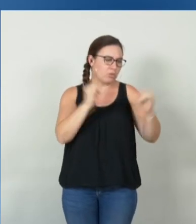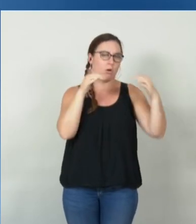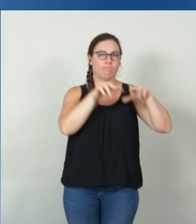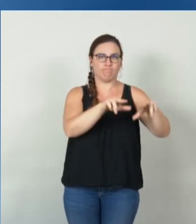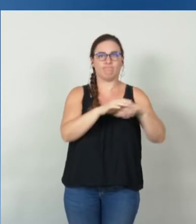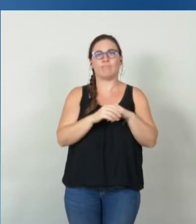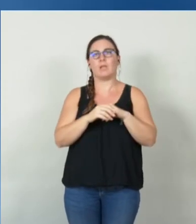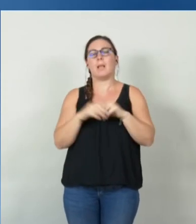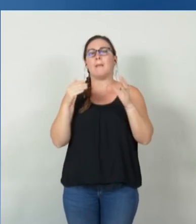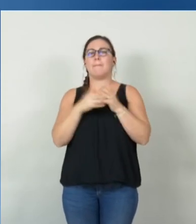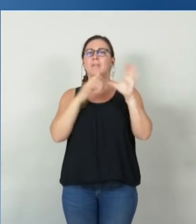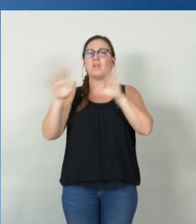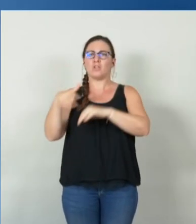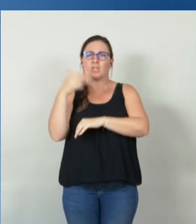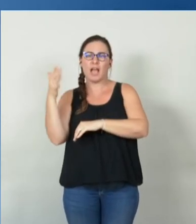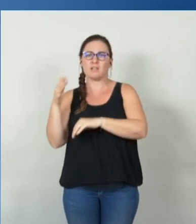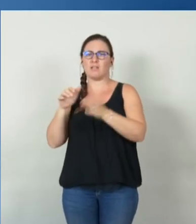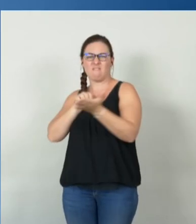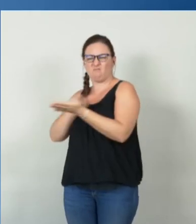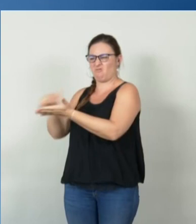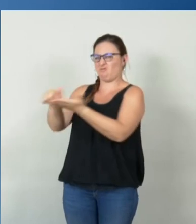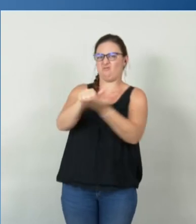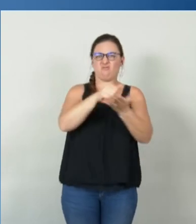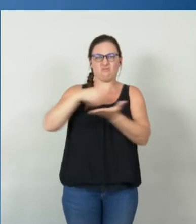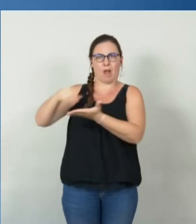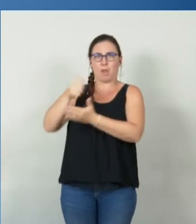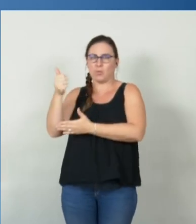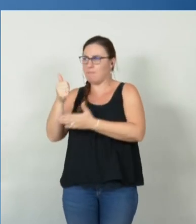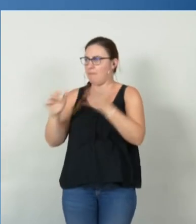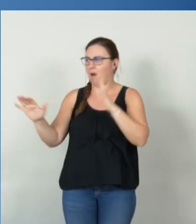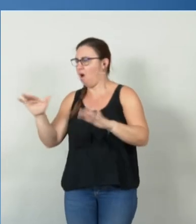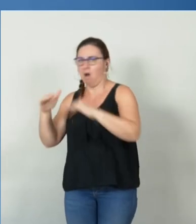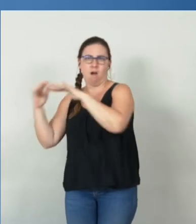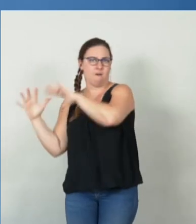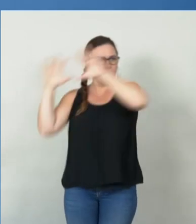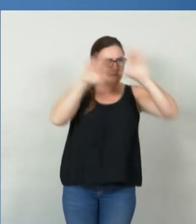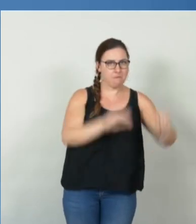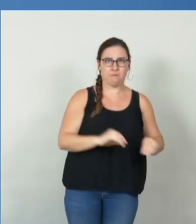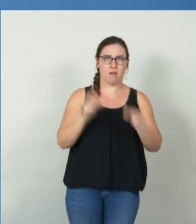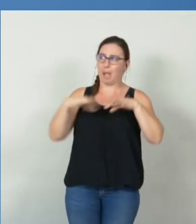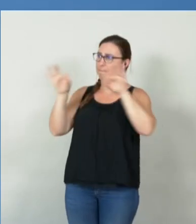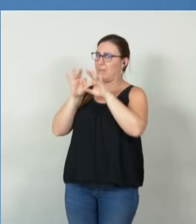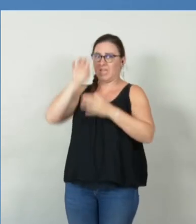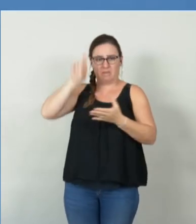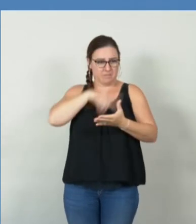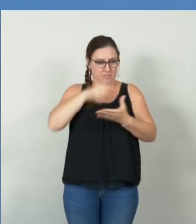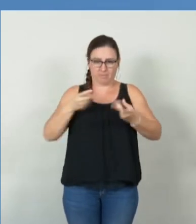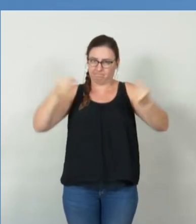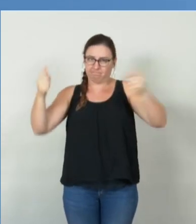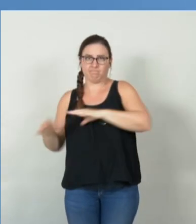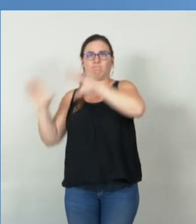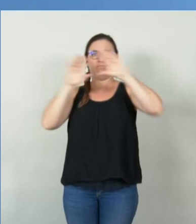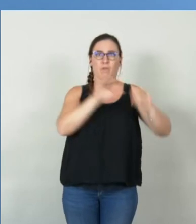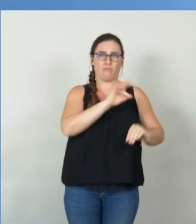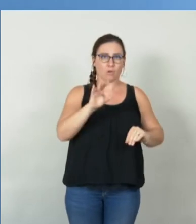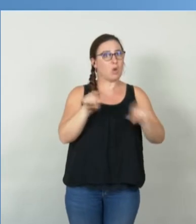1915 perpétré par les Jeunes Turcs ma notion se refuge en France en tant qu'apatride et c'est en apatride qu'il mourra pour la